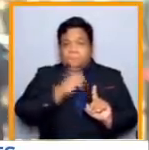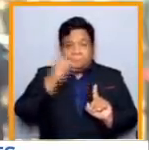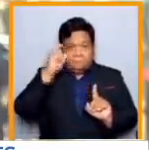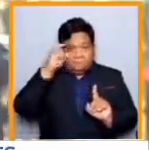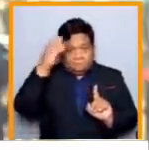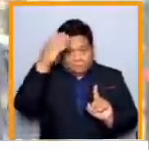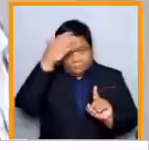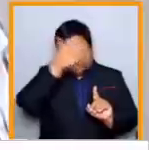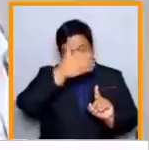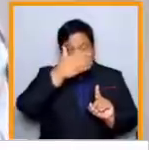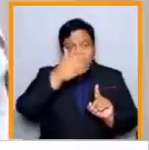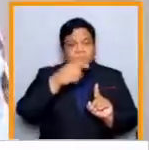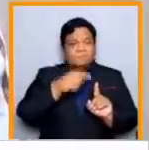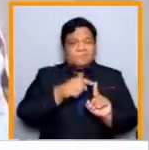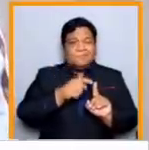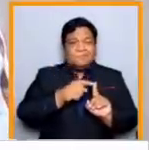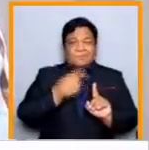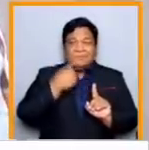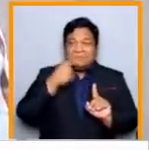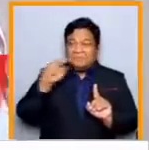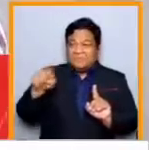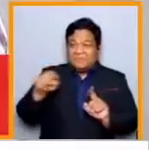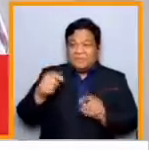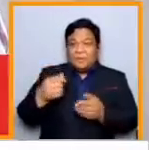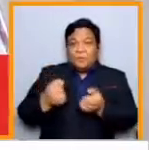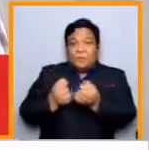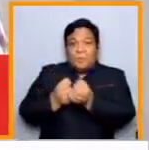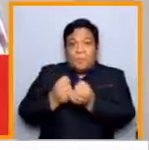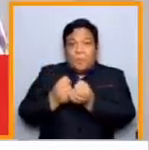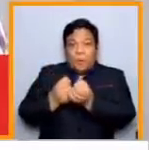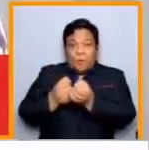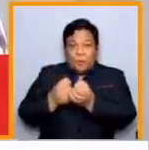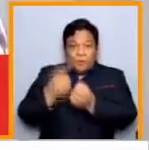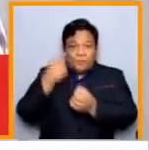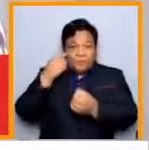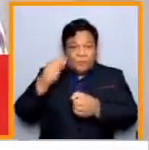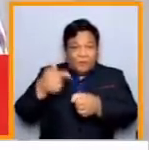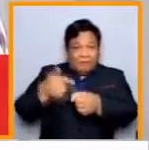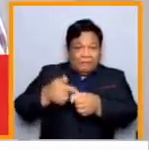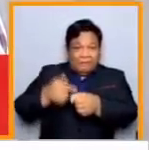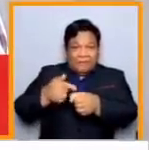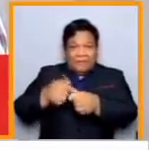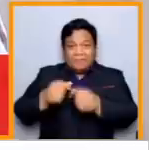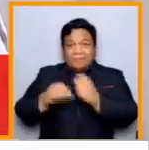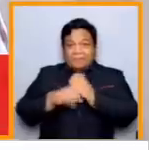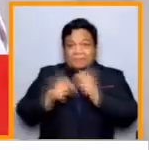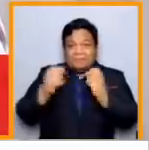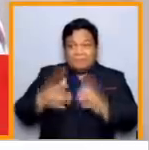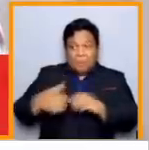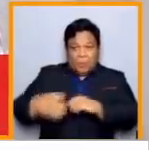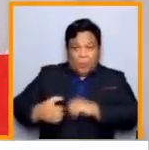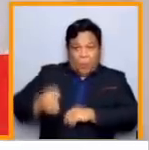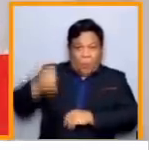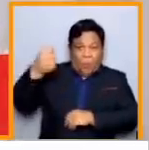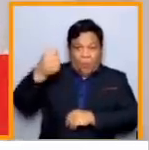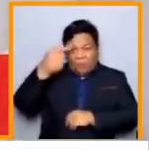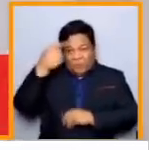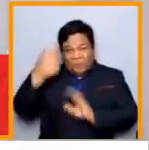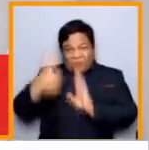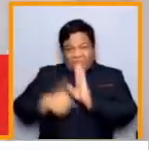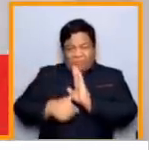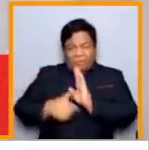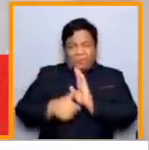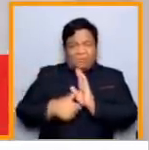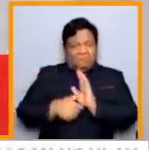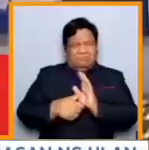ban. Ang taraw siya maghain ng resolusyon sa Senado para maituloy ang ayuda sa mga tsuper. Tanong niya, paano raw maituturo na vote buying